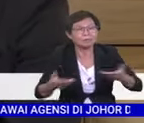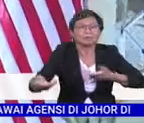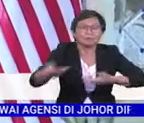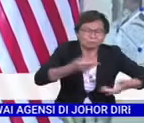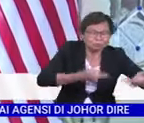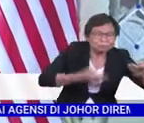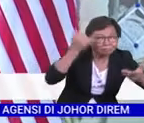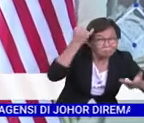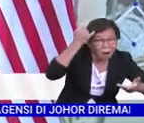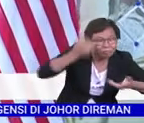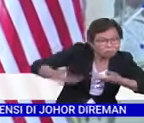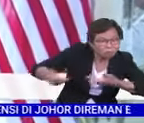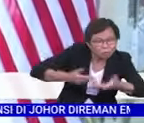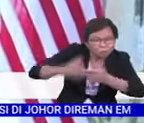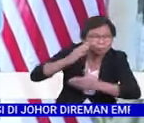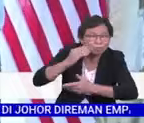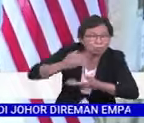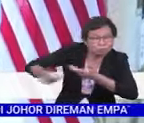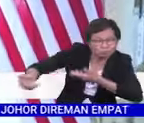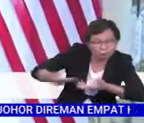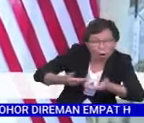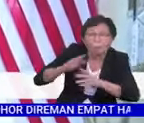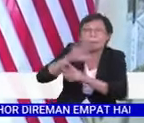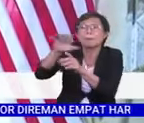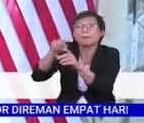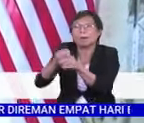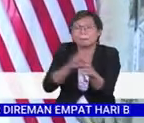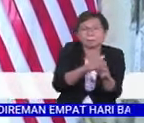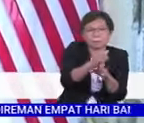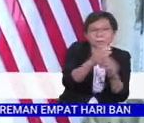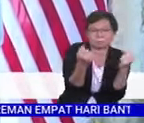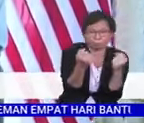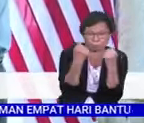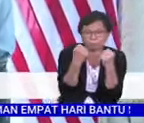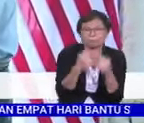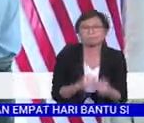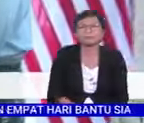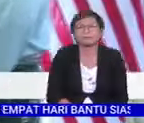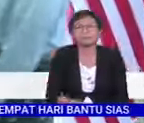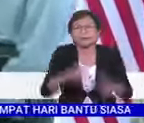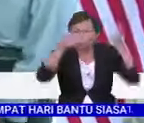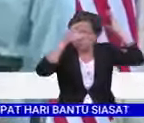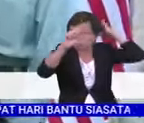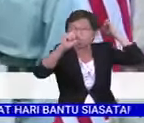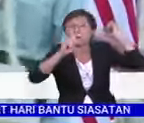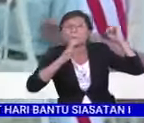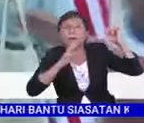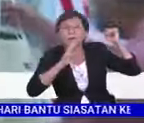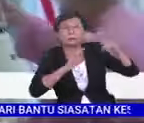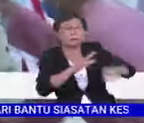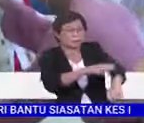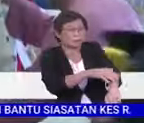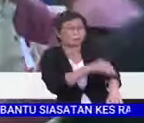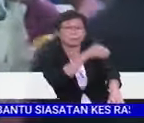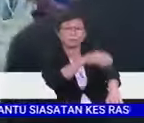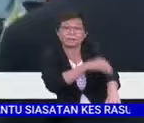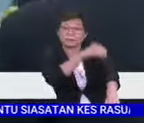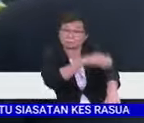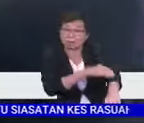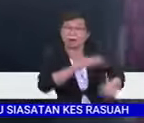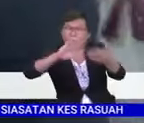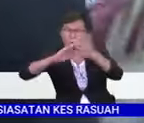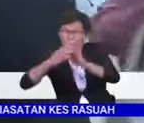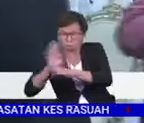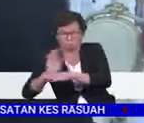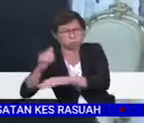pertukaran pengetahuan dan pengalaman terutama melibatkan bidang manfaat menurut Duta itu Sweden mempunyai community penyiagaan